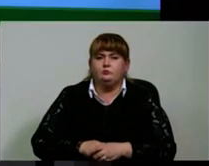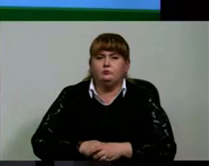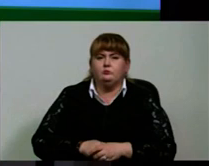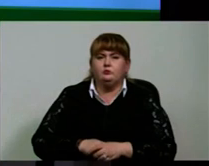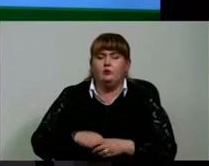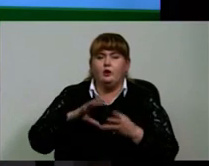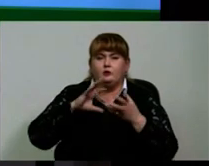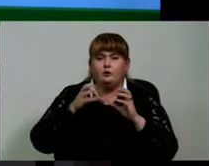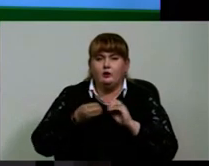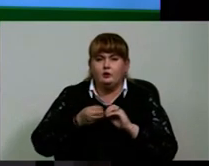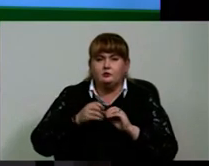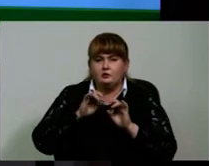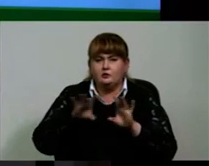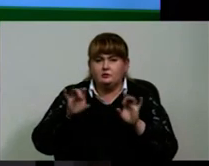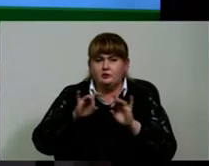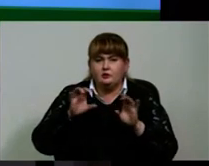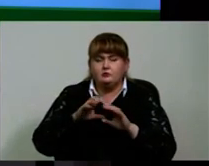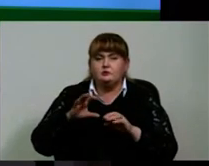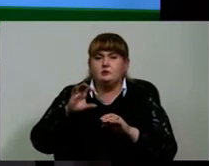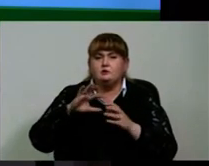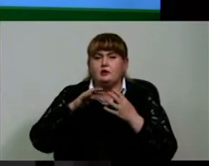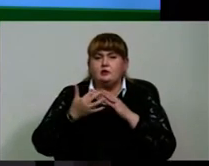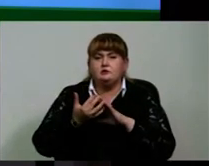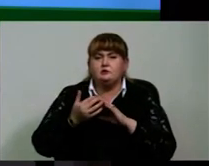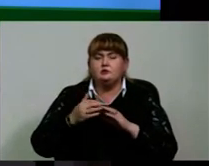Анализ рассказа «Сельские жители» Шукшина.